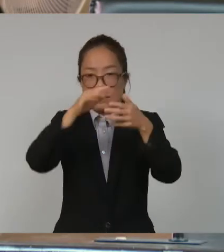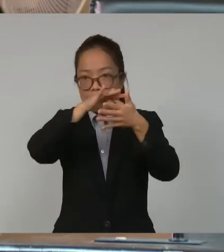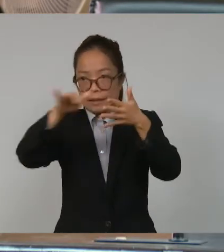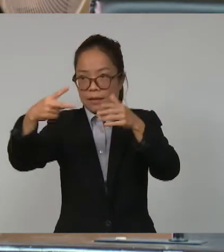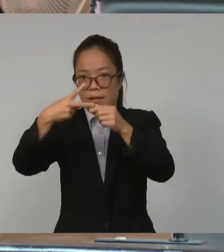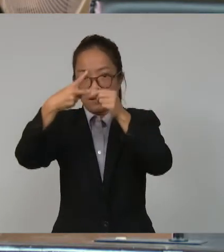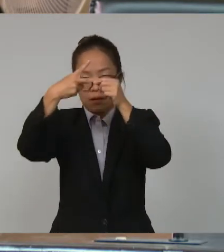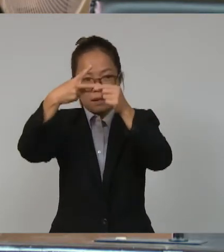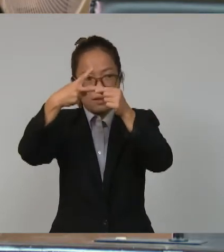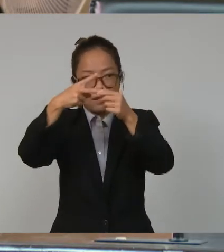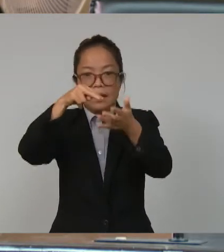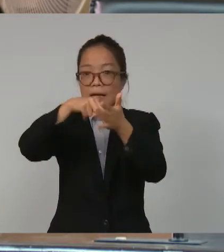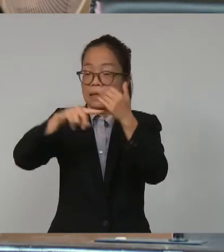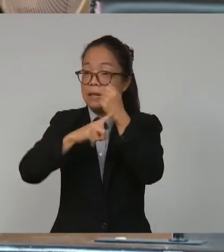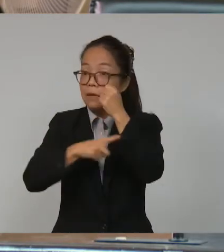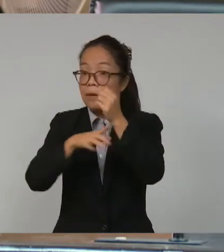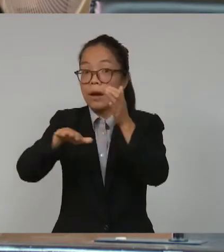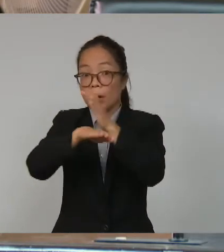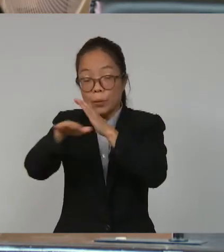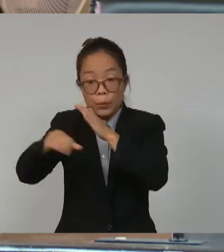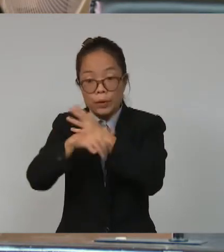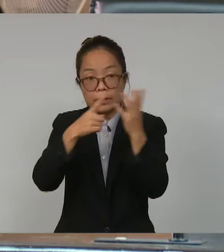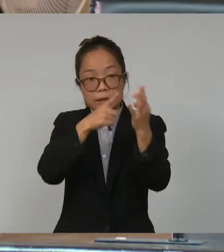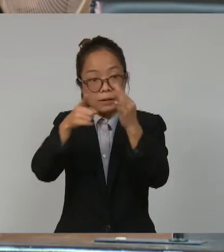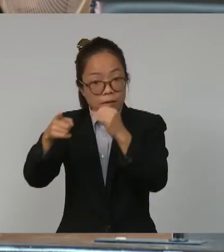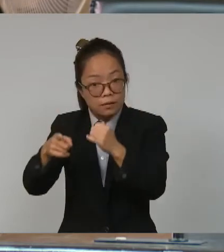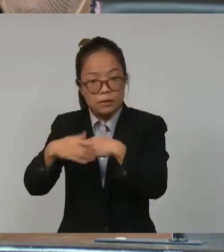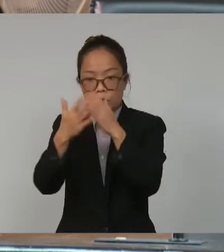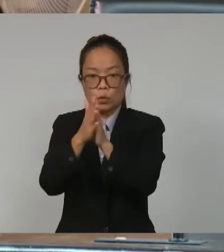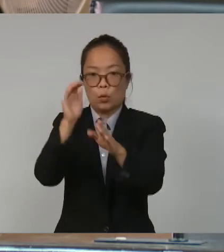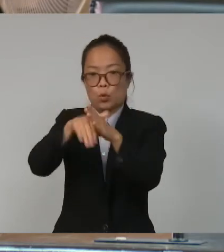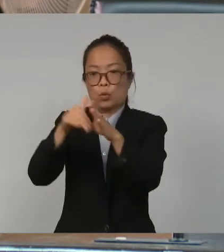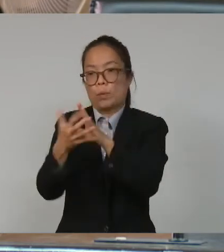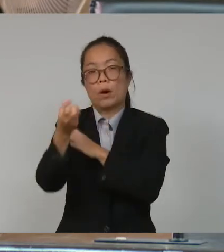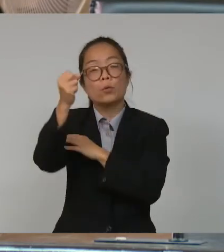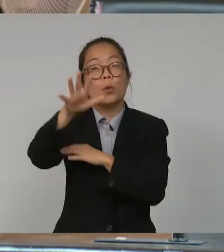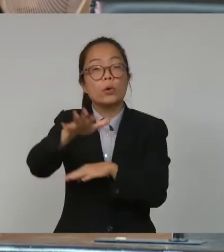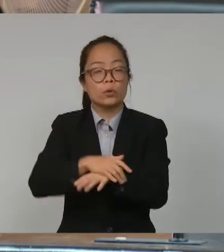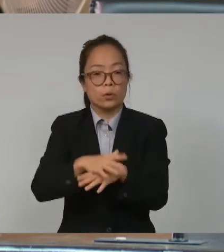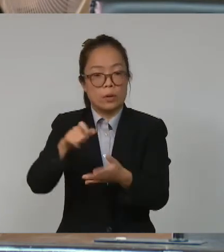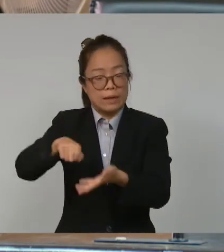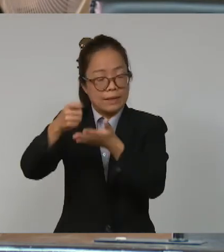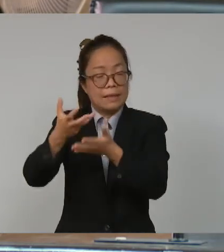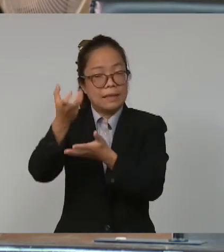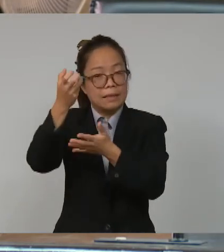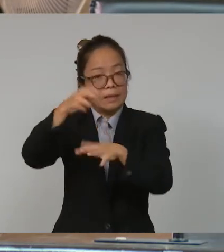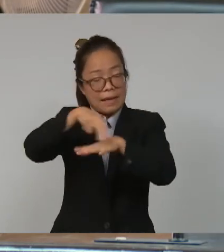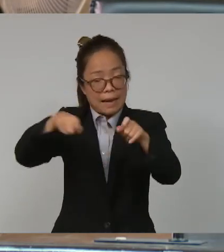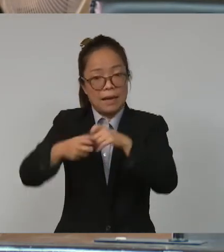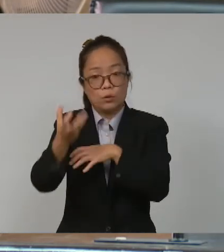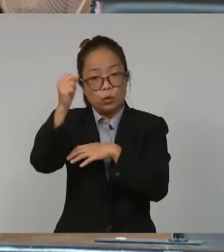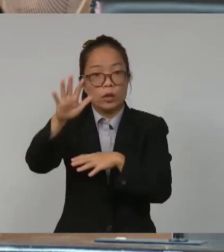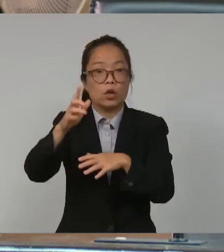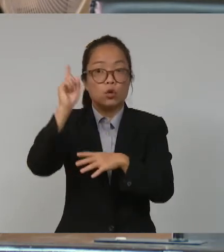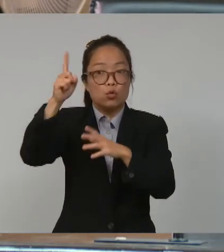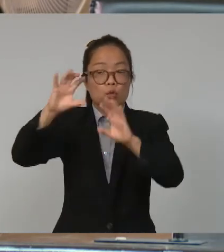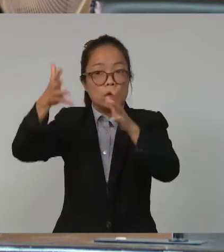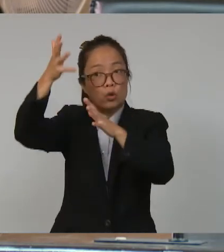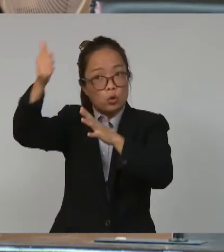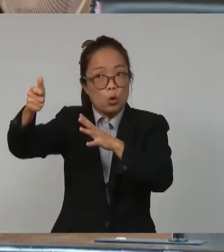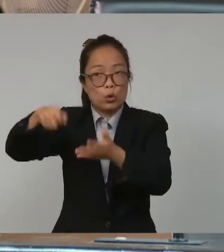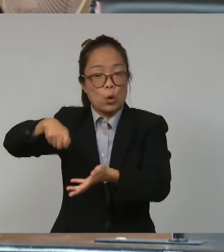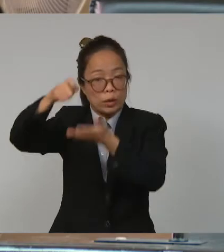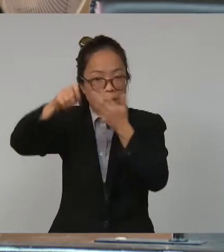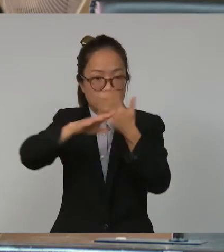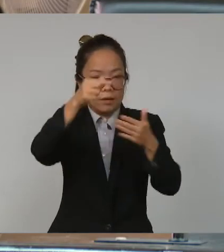是立法院这些都有投票权、提案权。除了总统的提案不需要